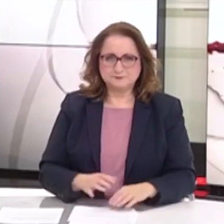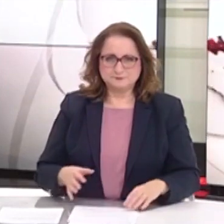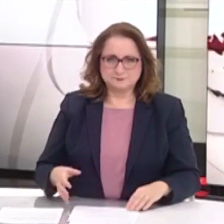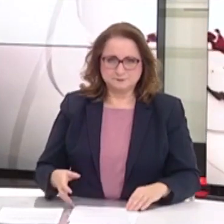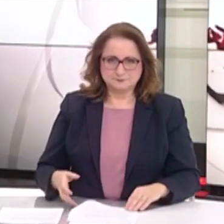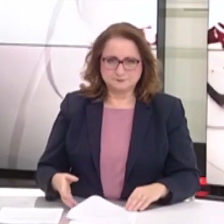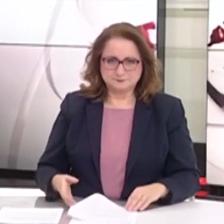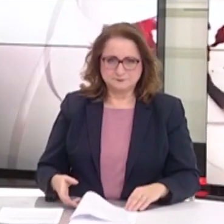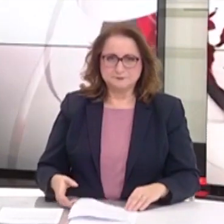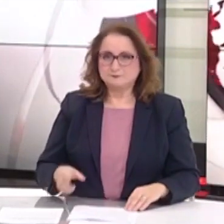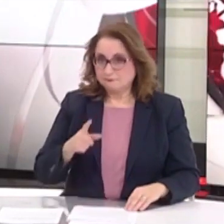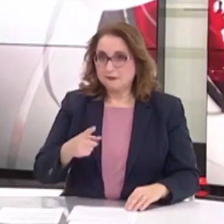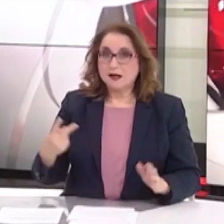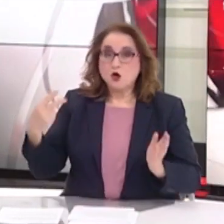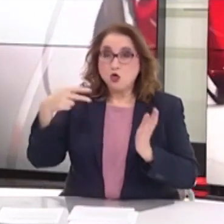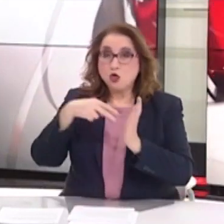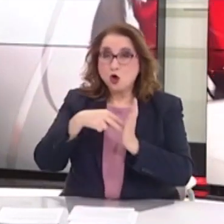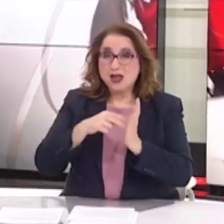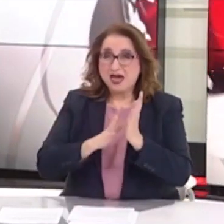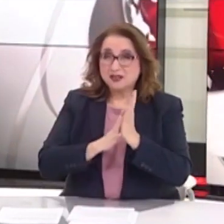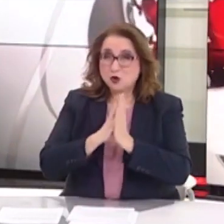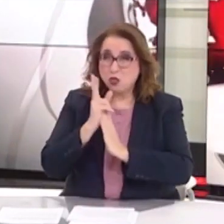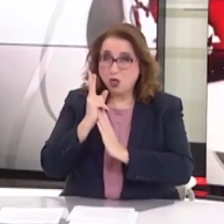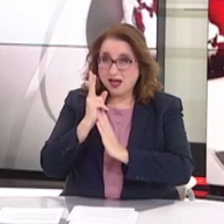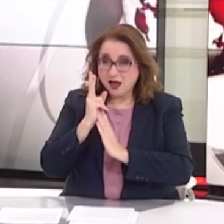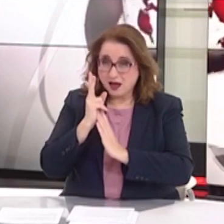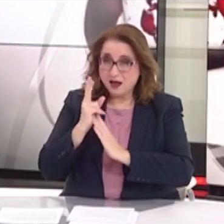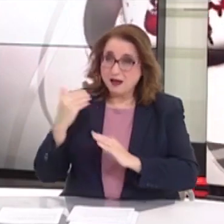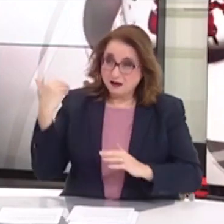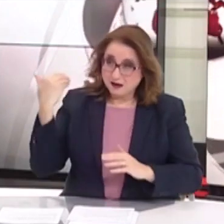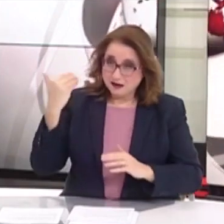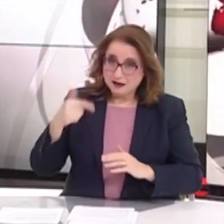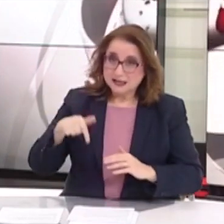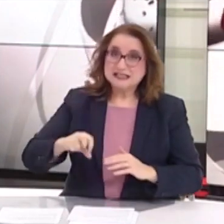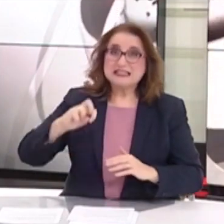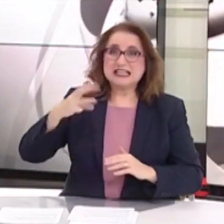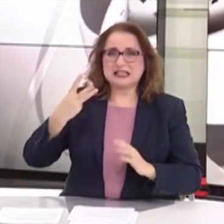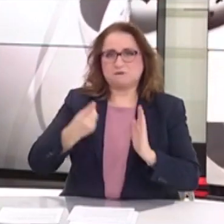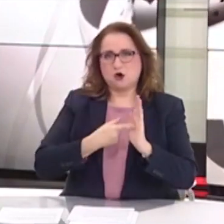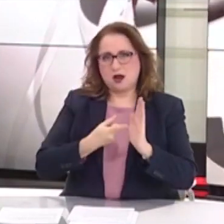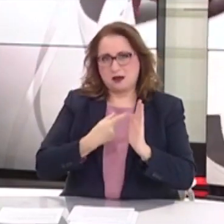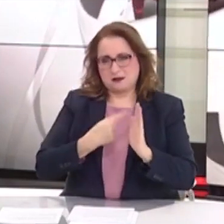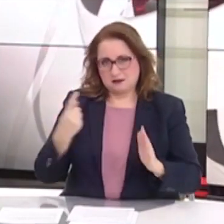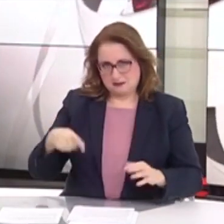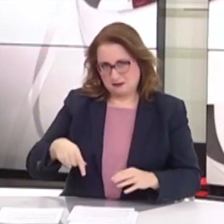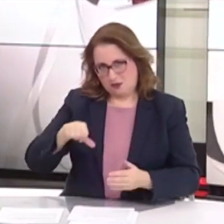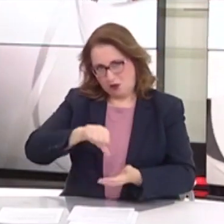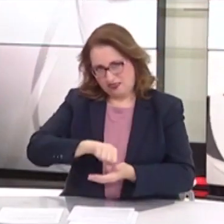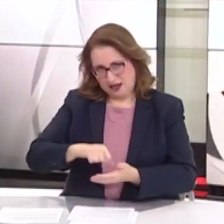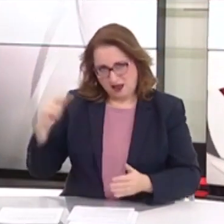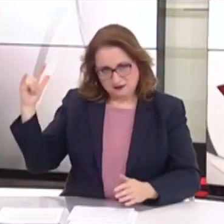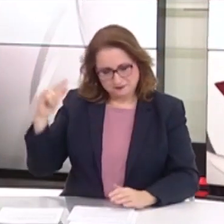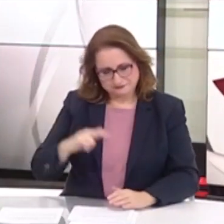από το 2012. Από το 2012 που πραγματοποιεί στην Αθήνα η κυρία Μέρκελ. Είναι η